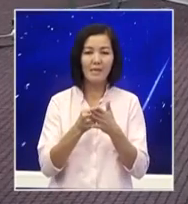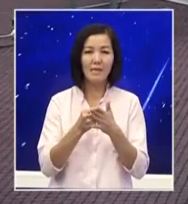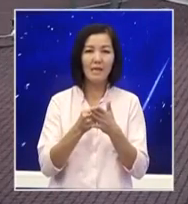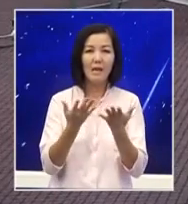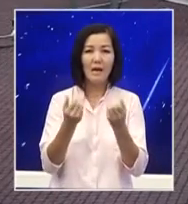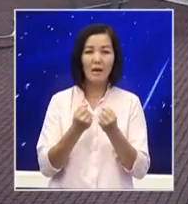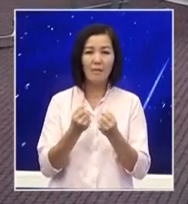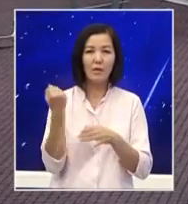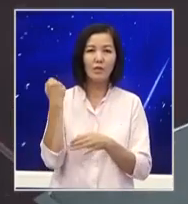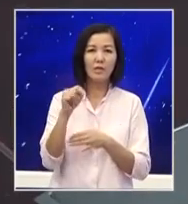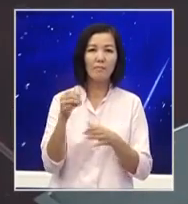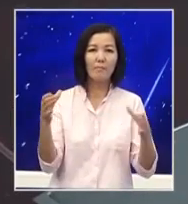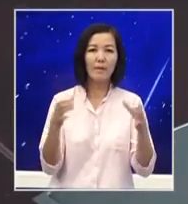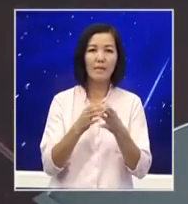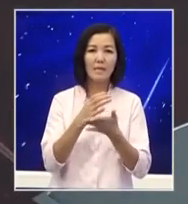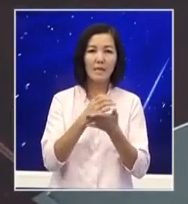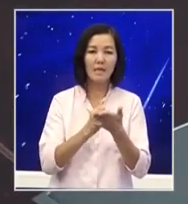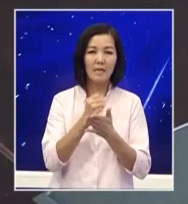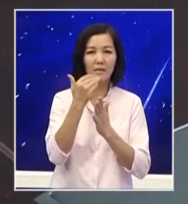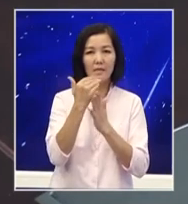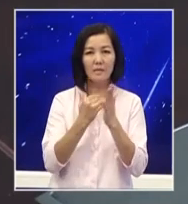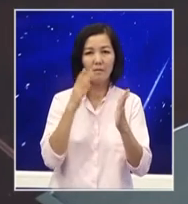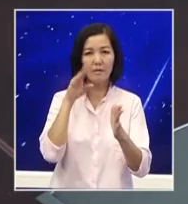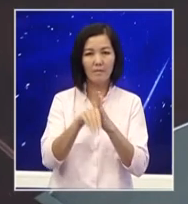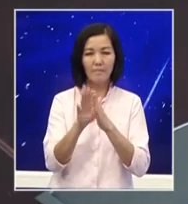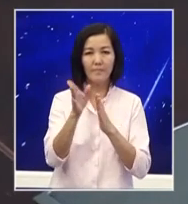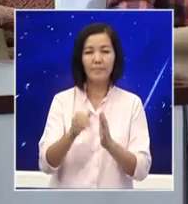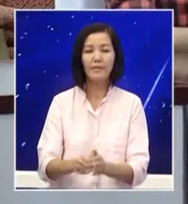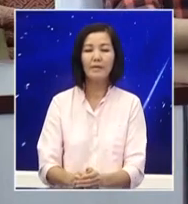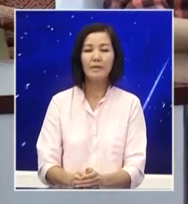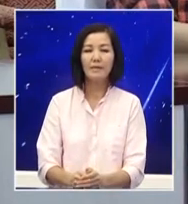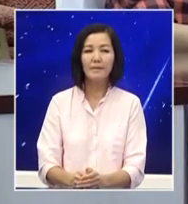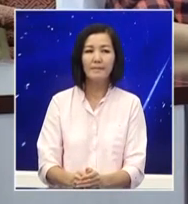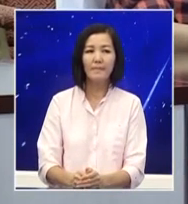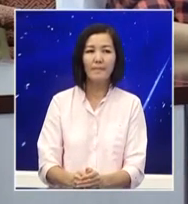Жеңімпаздар кейін партияның кадрлық резервінің тізіміне алынбақ.